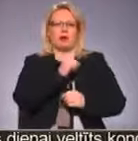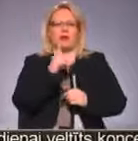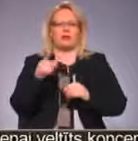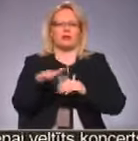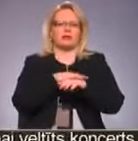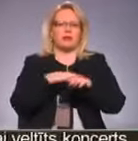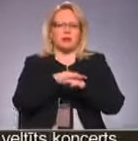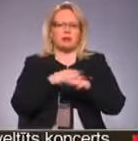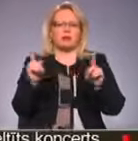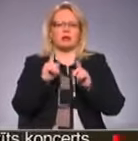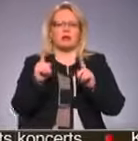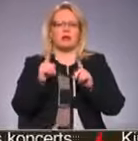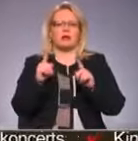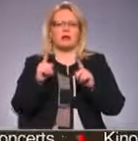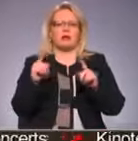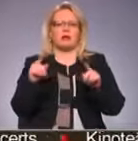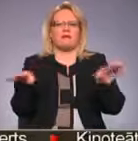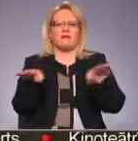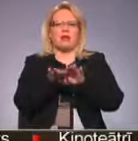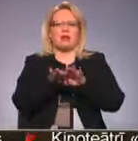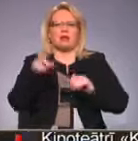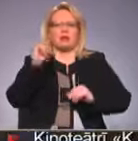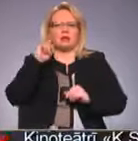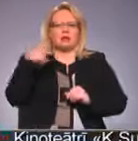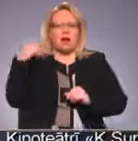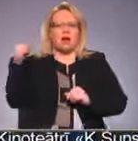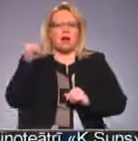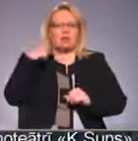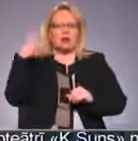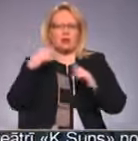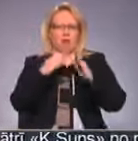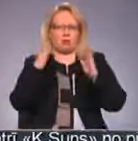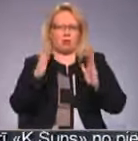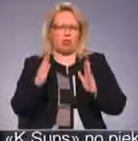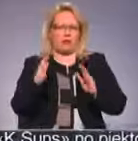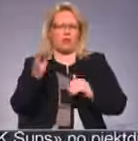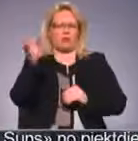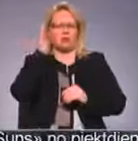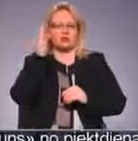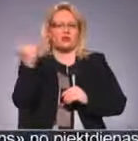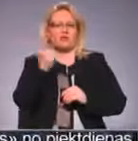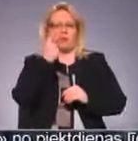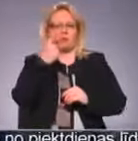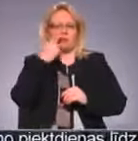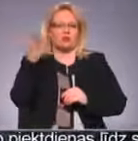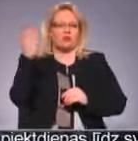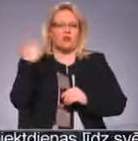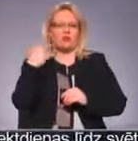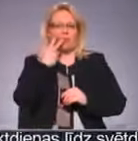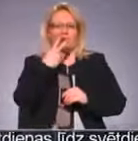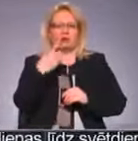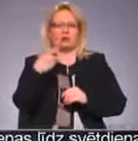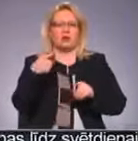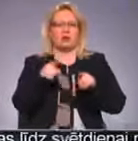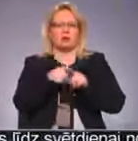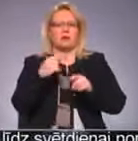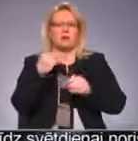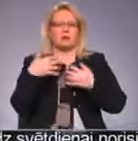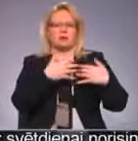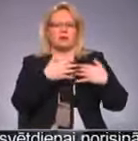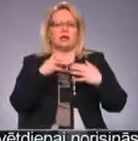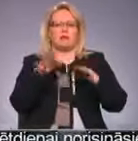ir vienlīdz traka ar trakonām, ja? Atceroties filmu, ko es ļoti sen redzēju, arī tur bija cīņa par